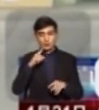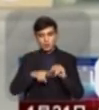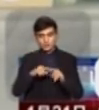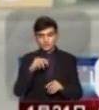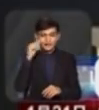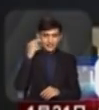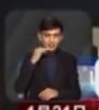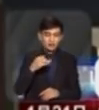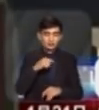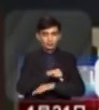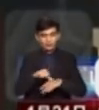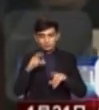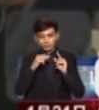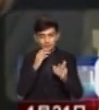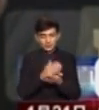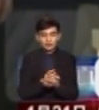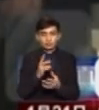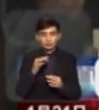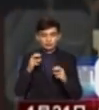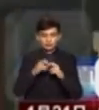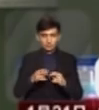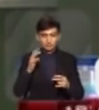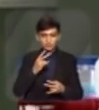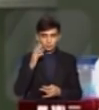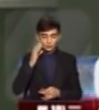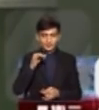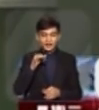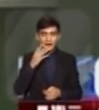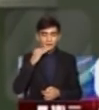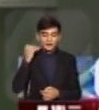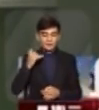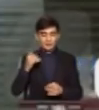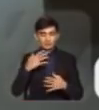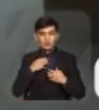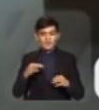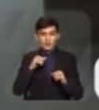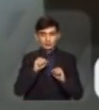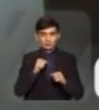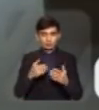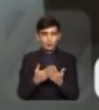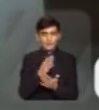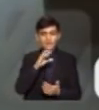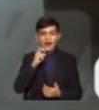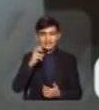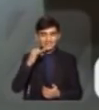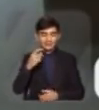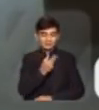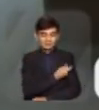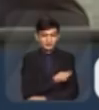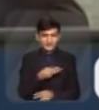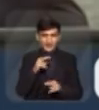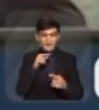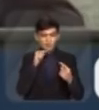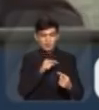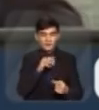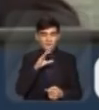и за границу. Тем временем Американский институт здравоохранения уже приступил к работе над созданием вакцины, вызывающего пневмонию нового